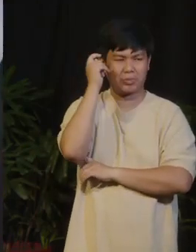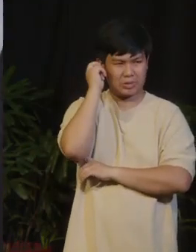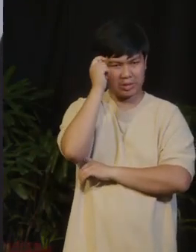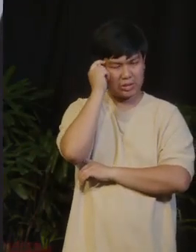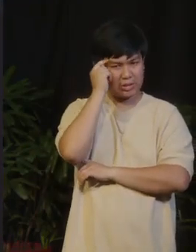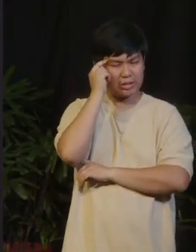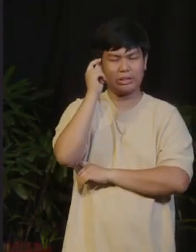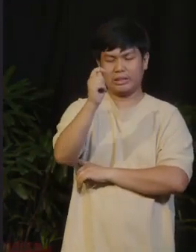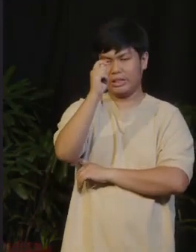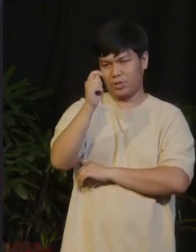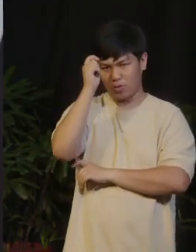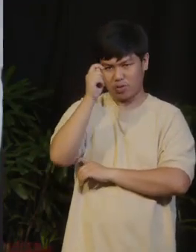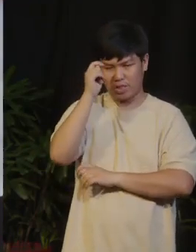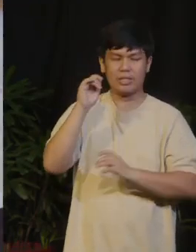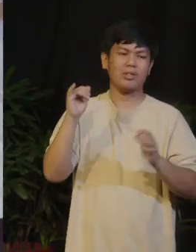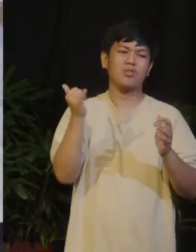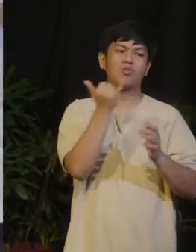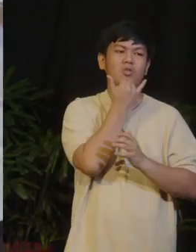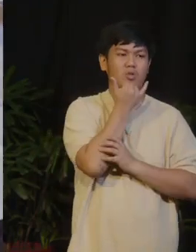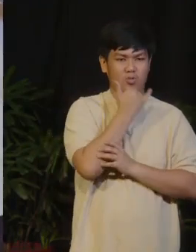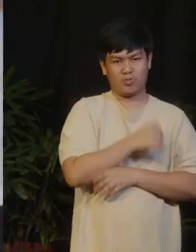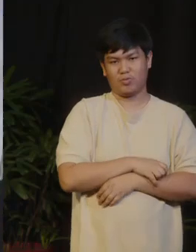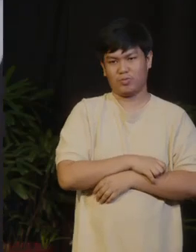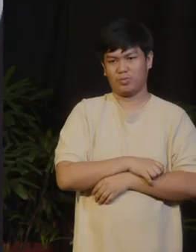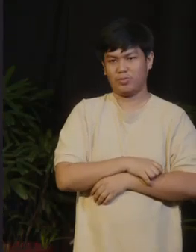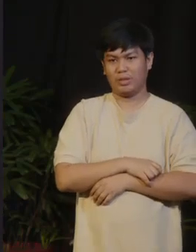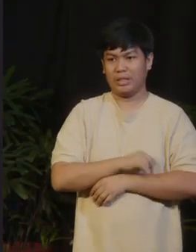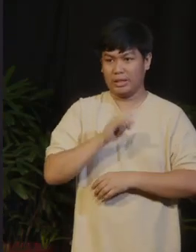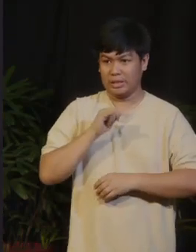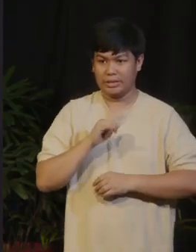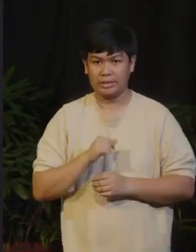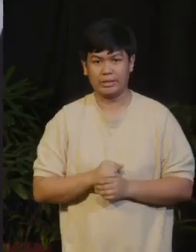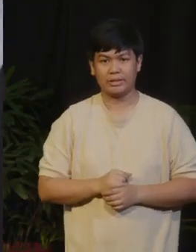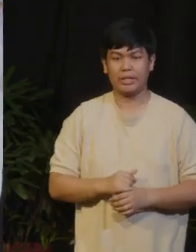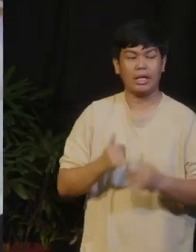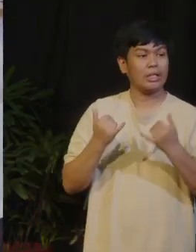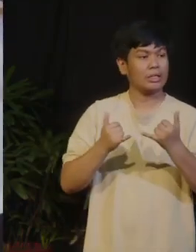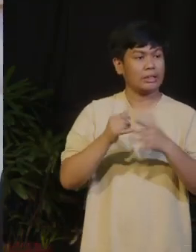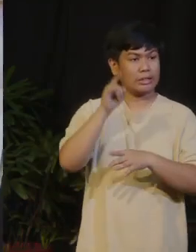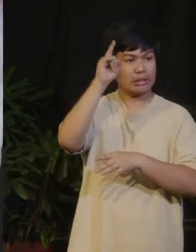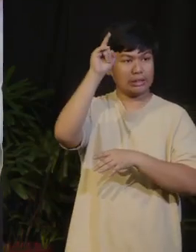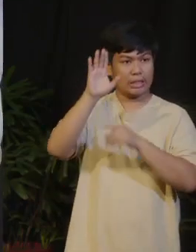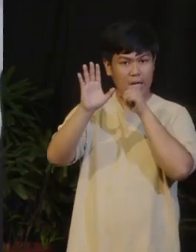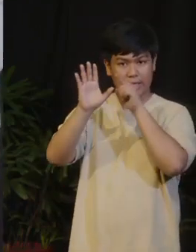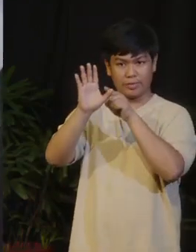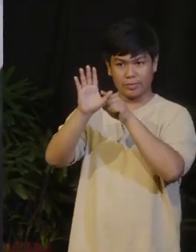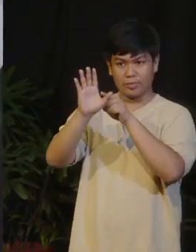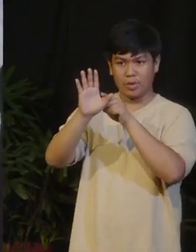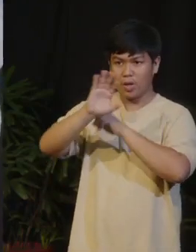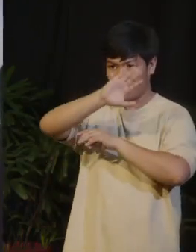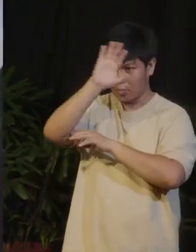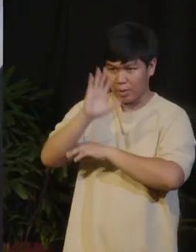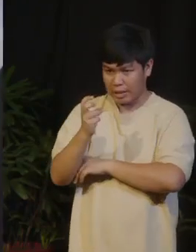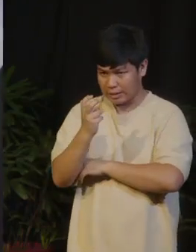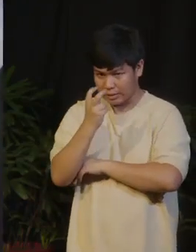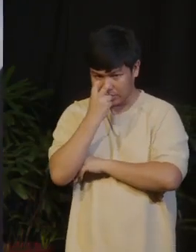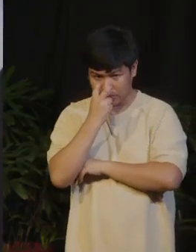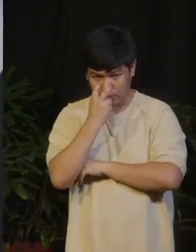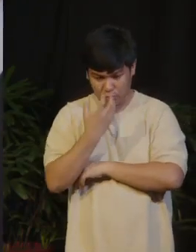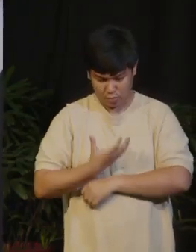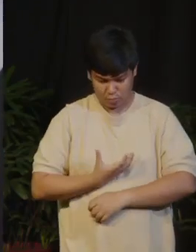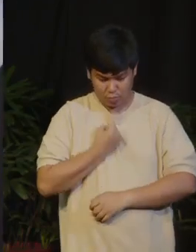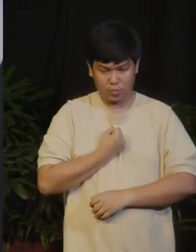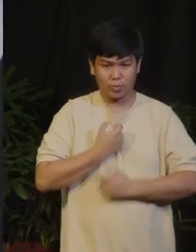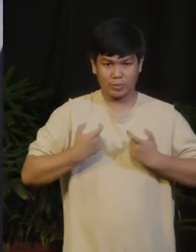Ang ganitong sitwasyon ang dapat iwasan ng mga tunay na alagad ng ating Panginoong Hesus. Huwag maging bulag sa